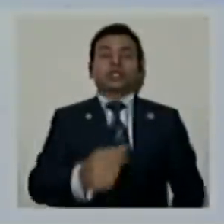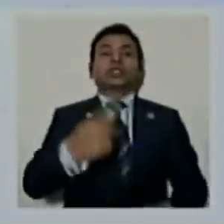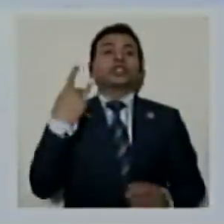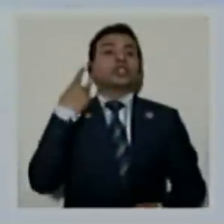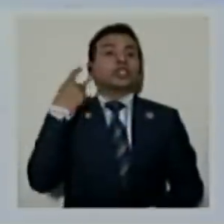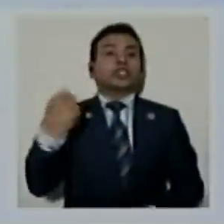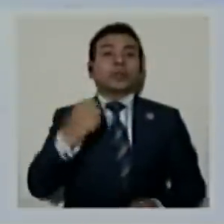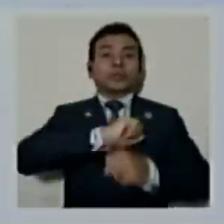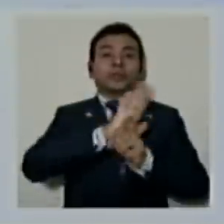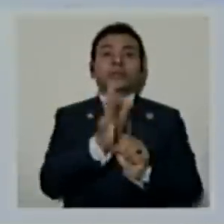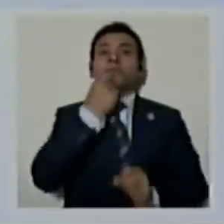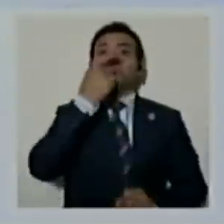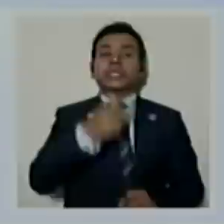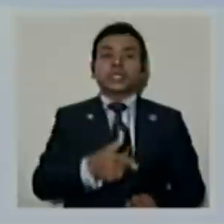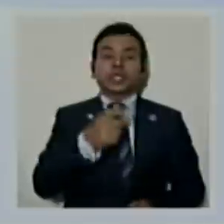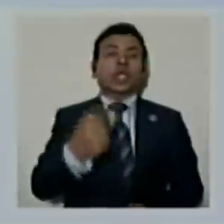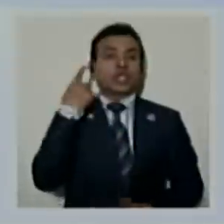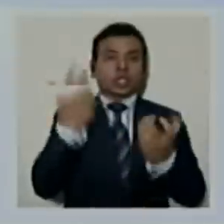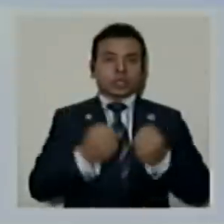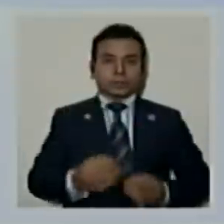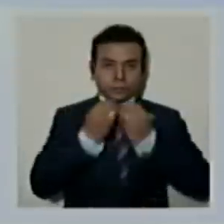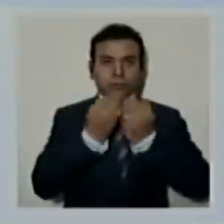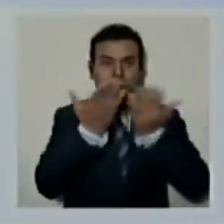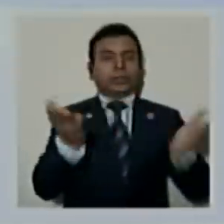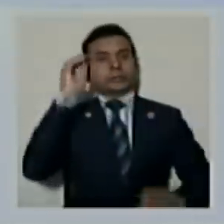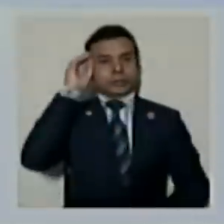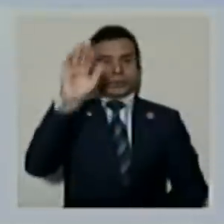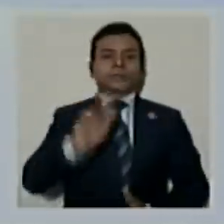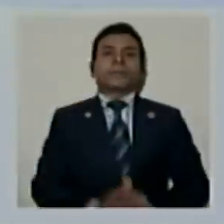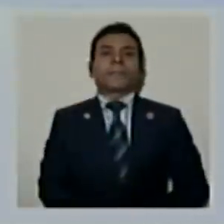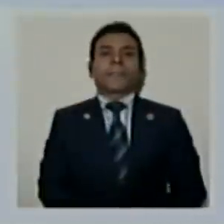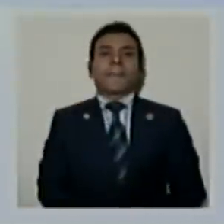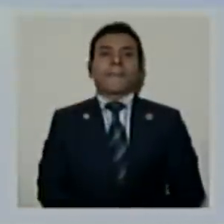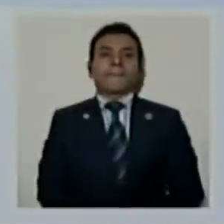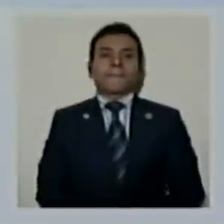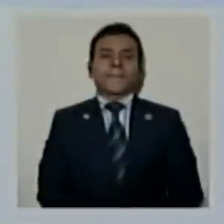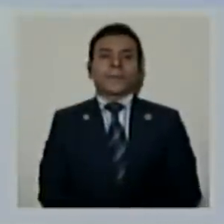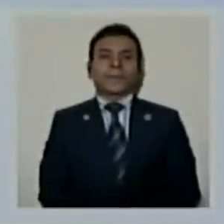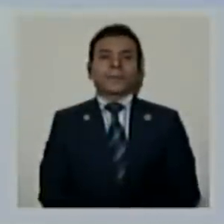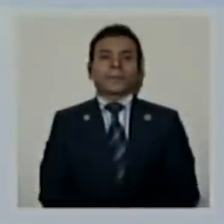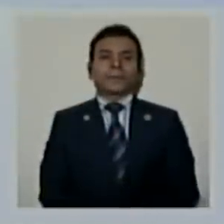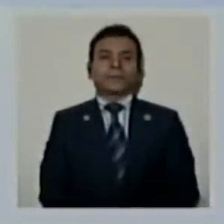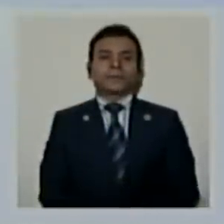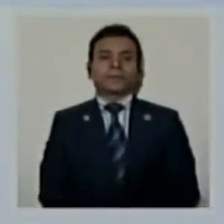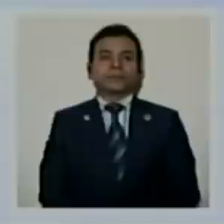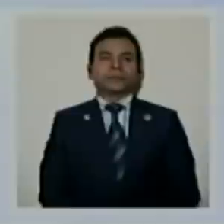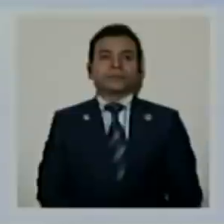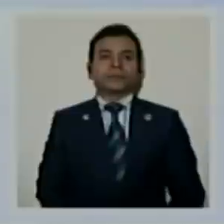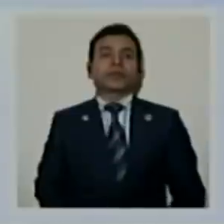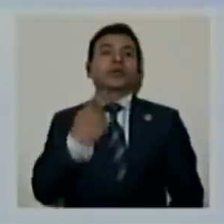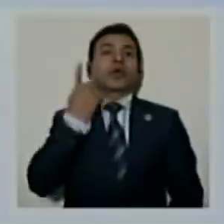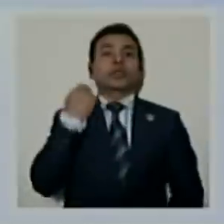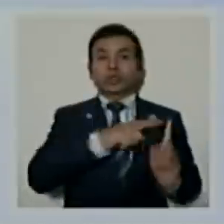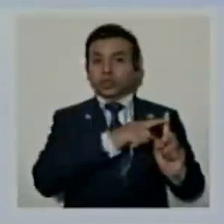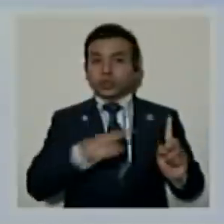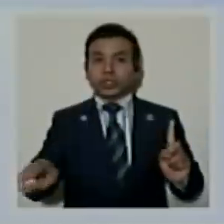1441। আমরা আজকে সর্বশেষ আমাদের কাছে যা তথ্য আছে করোনা ভাইরাস সংক্রান্ত সেই